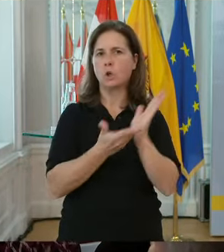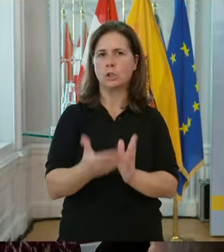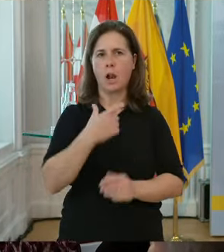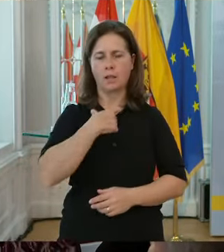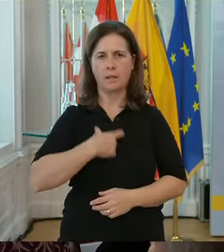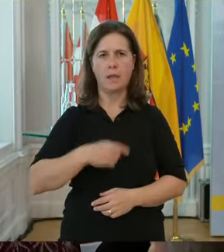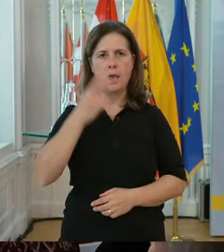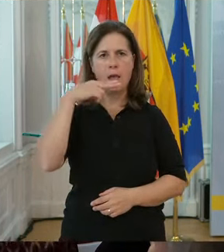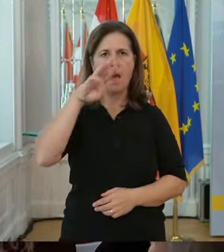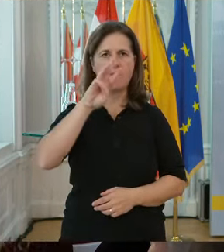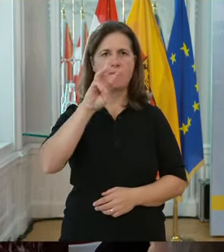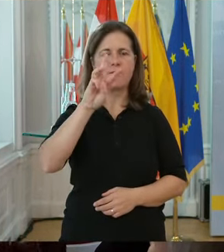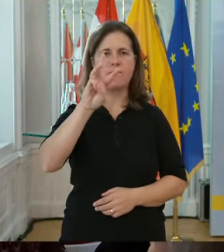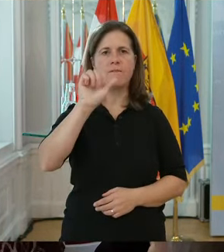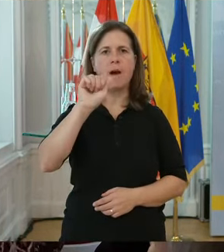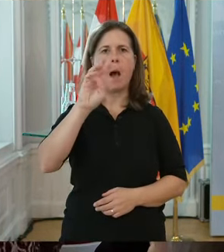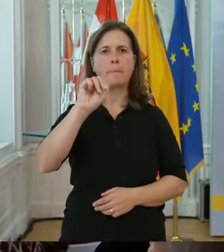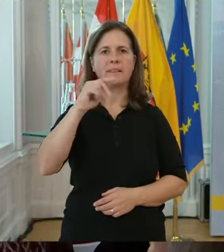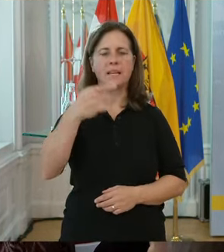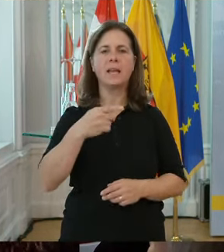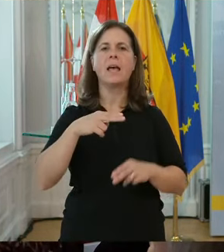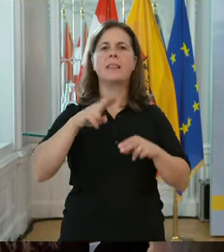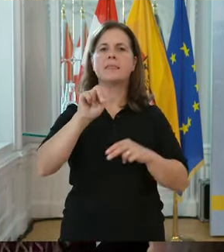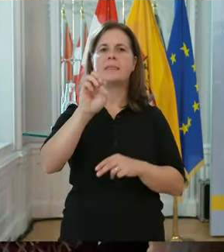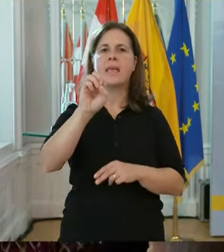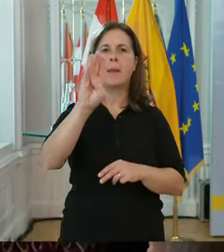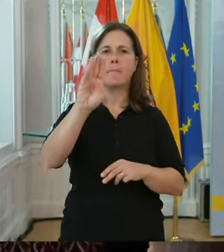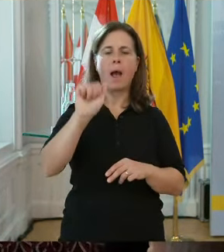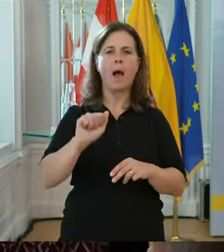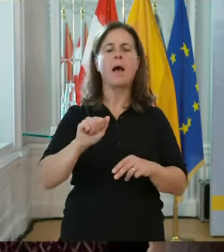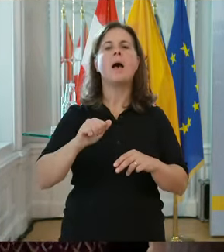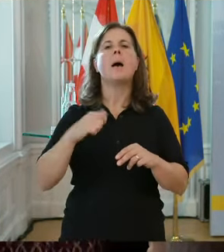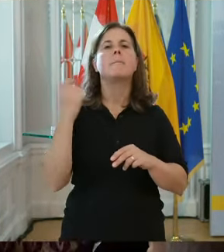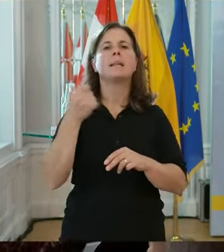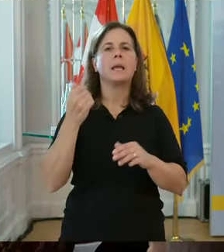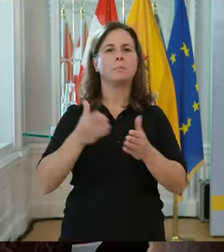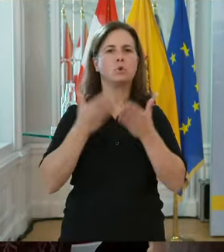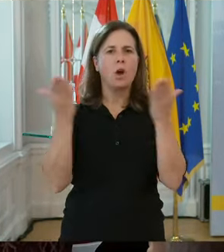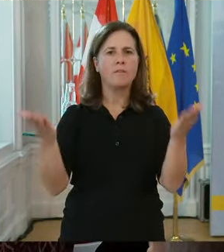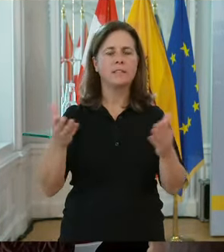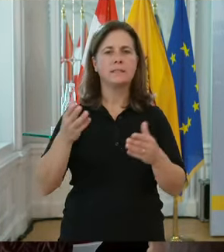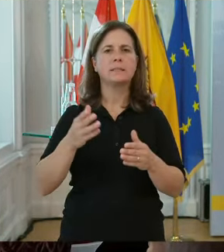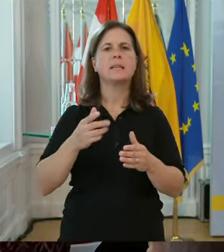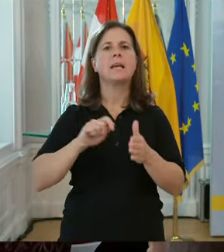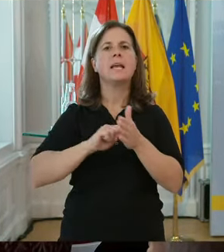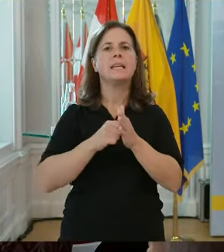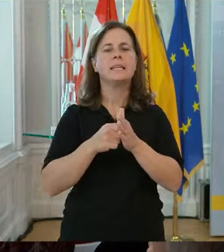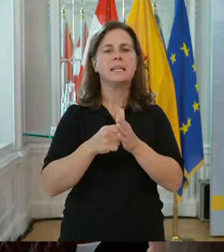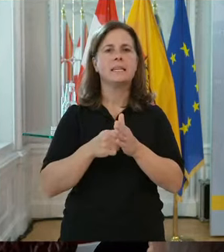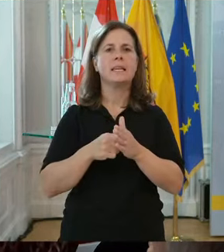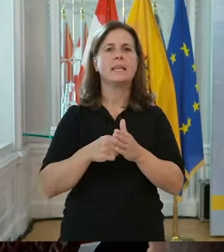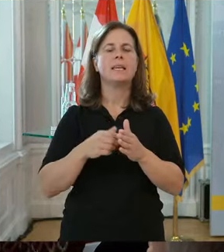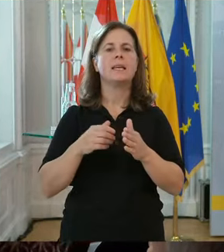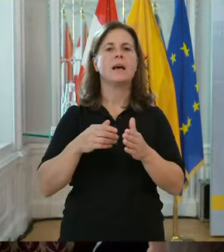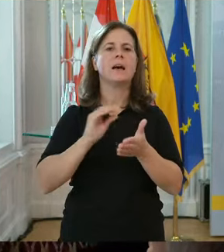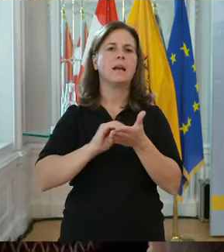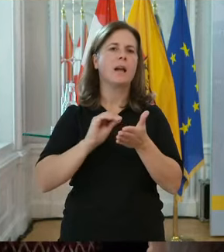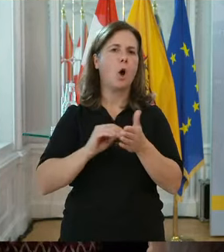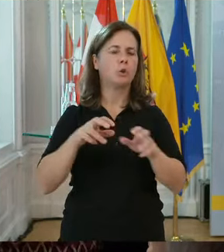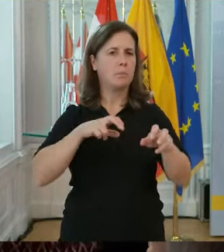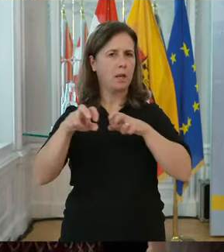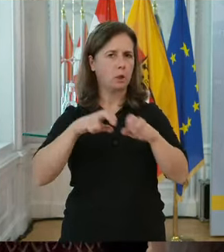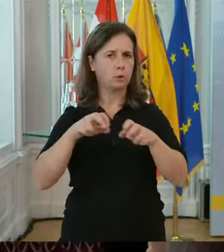Florian Wabnik, ich arbeite im Nebenbetriebsservice im Key Account Management und wir sind in Kärnten bei der Firma Autark Soziale Dienstleistungs